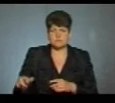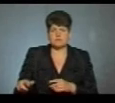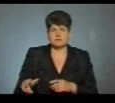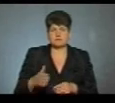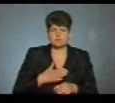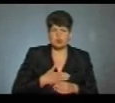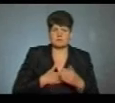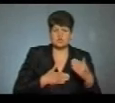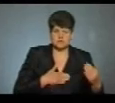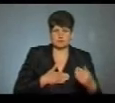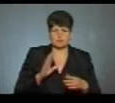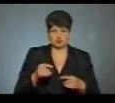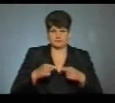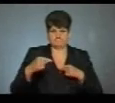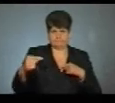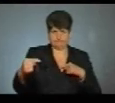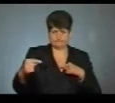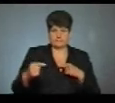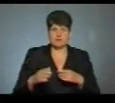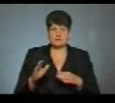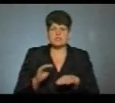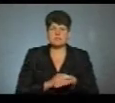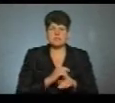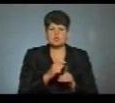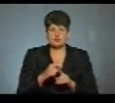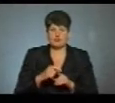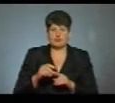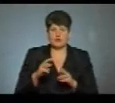буде дистанція. Ми лише благословимо